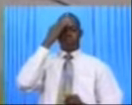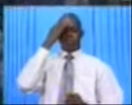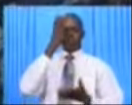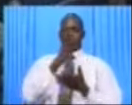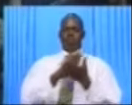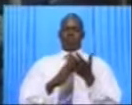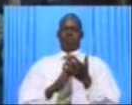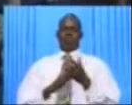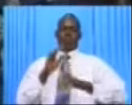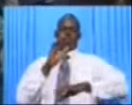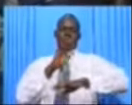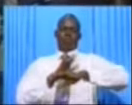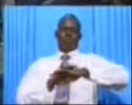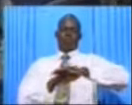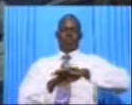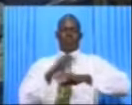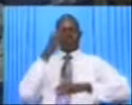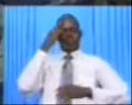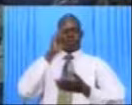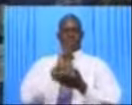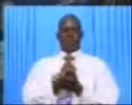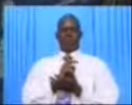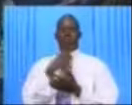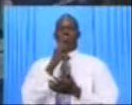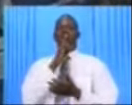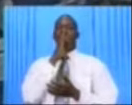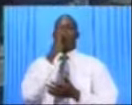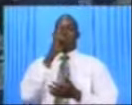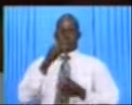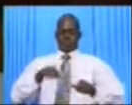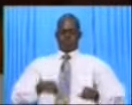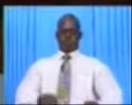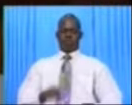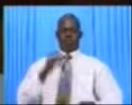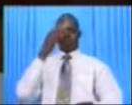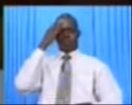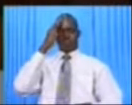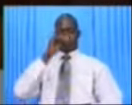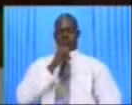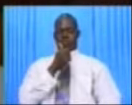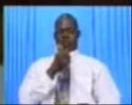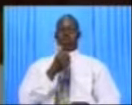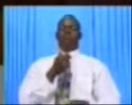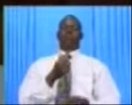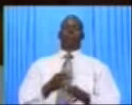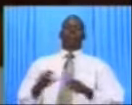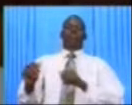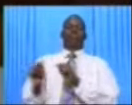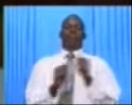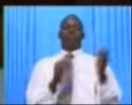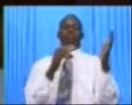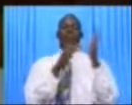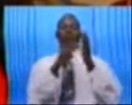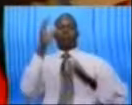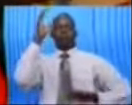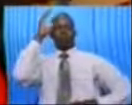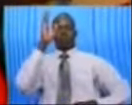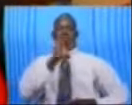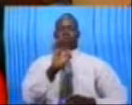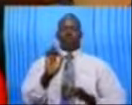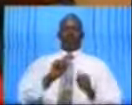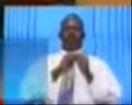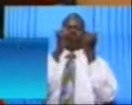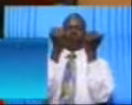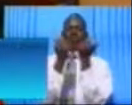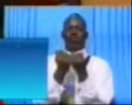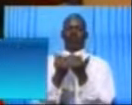part à la précaution pour ceux dont les causes demeurent méconnues. L'Action contre le cancer infantile au Burkina est une association